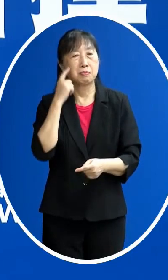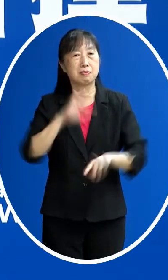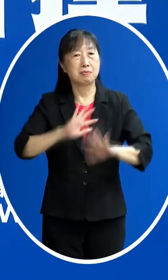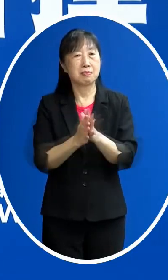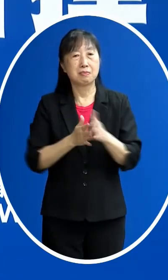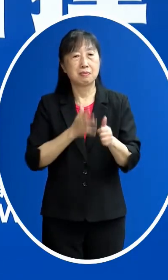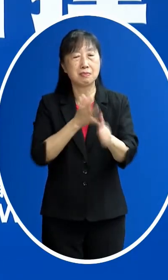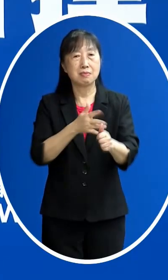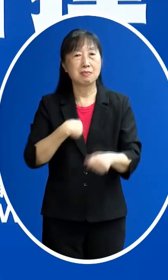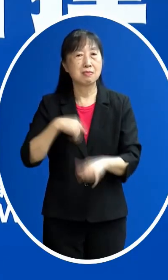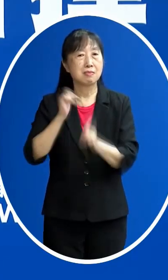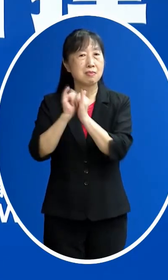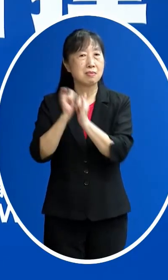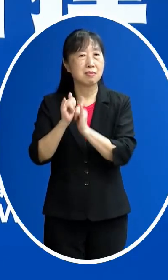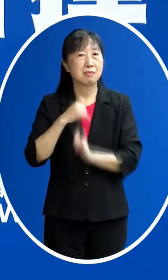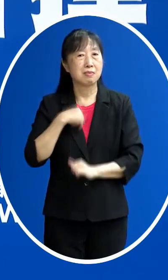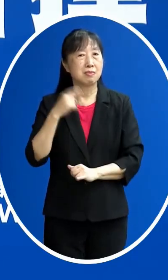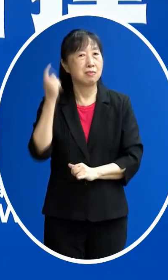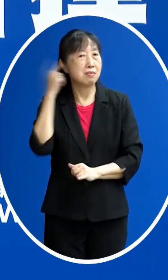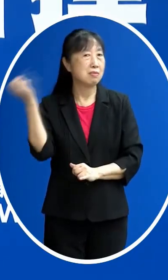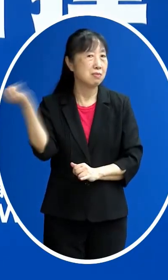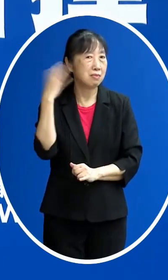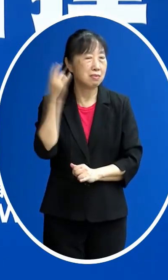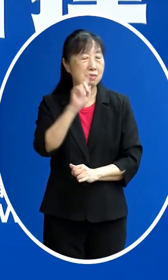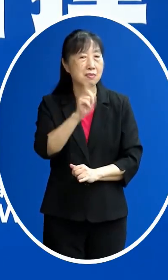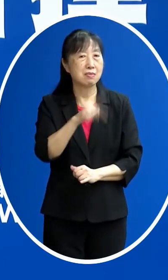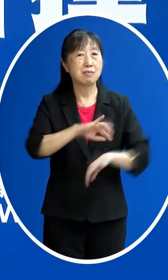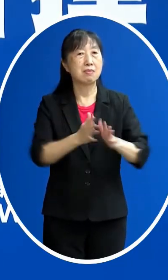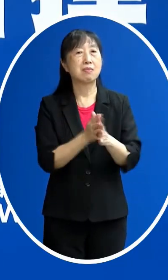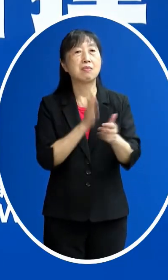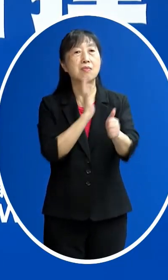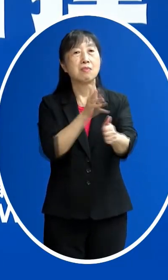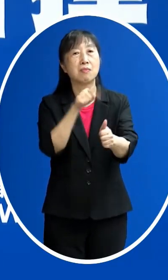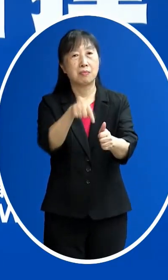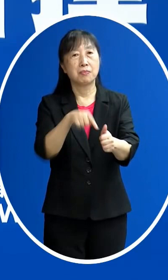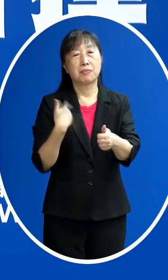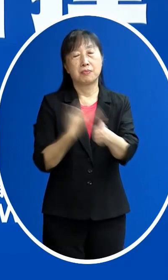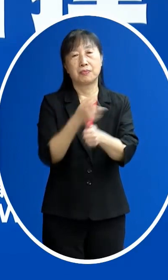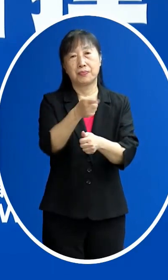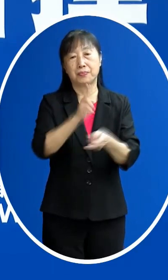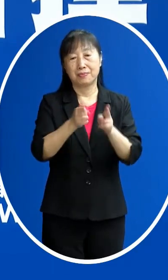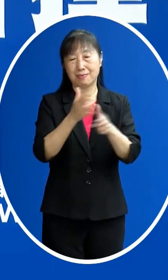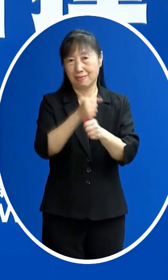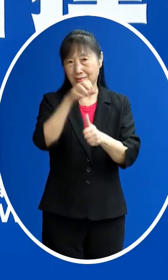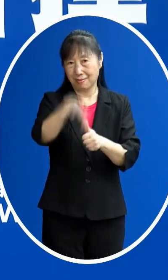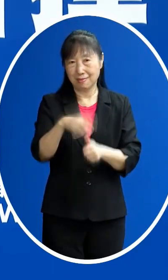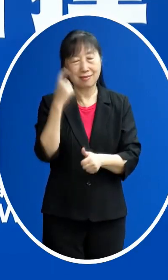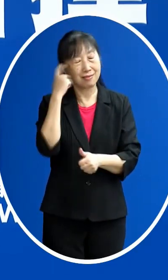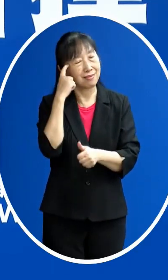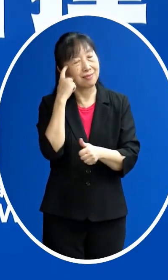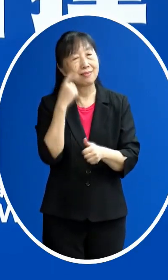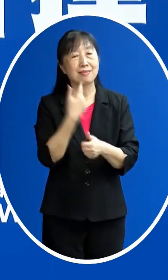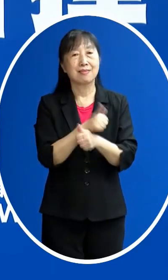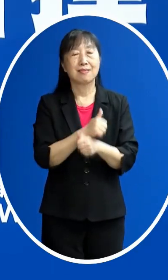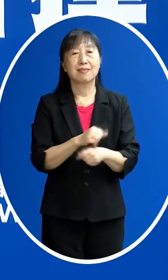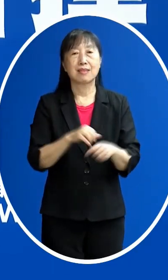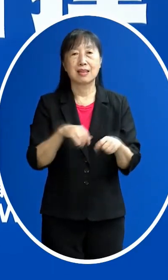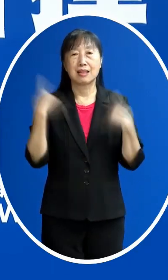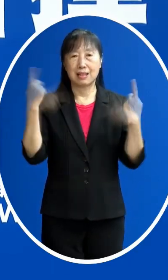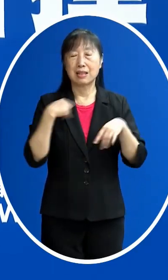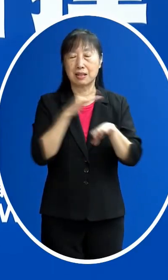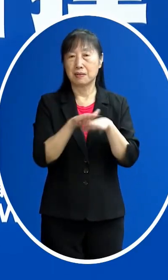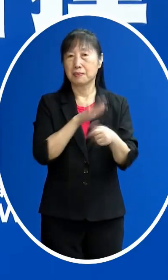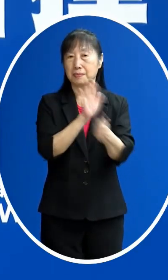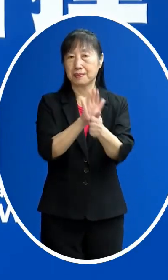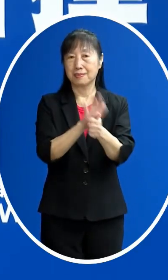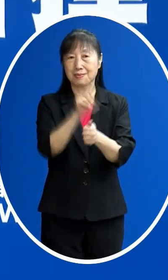从社会发掘到的一些看法提供给指挥中心来做参考，也常常激励我们在很多的政策